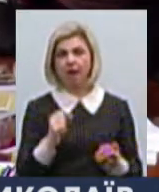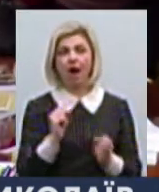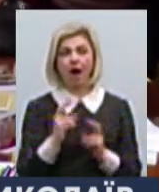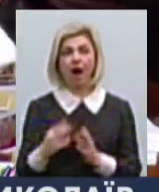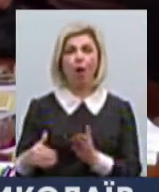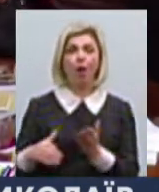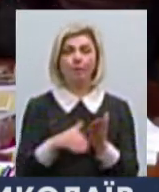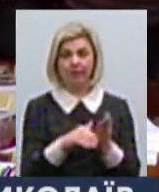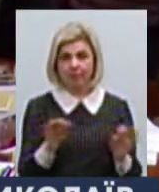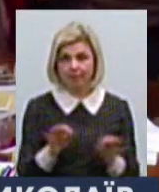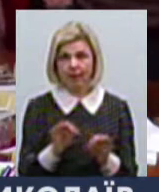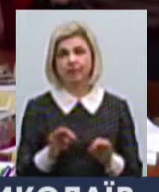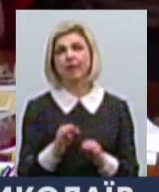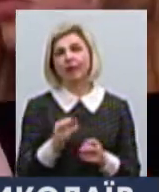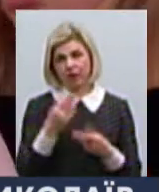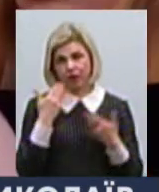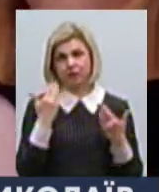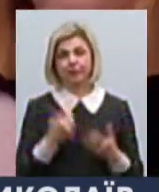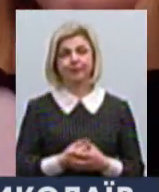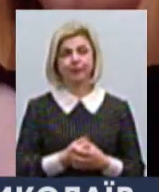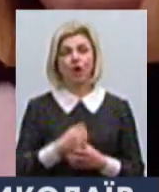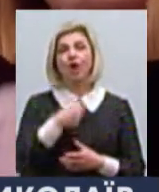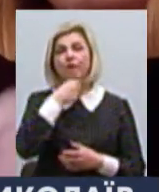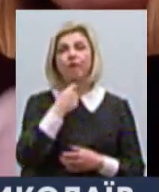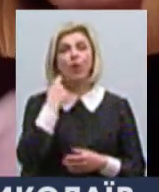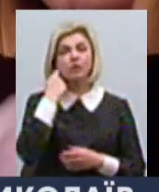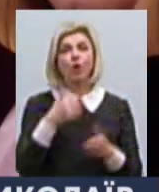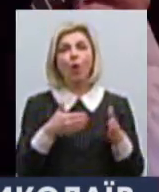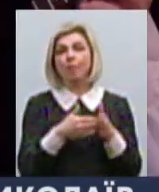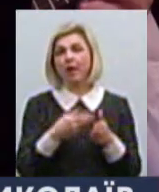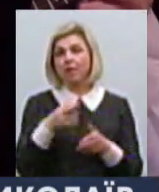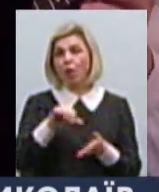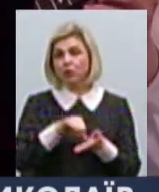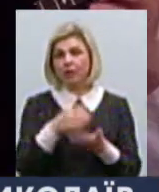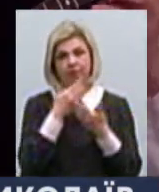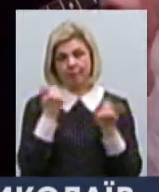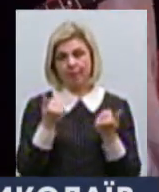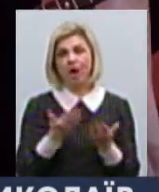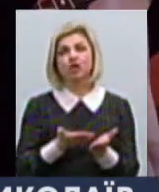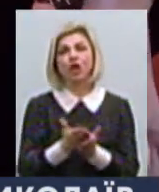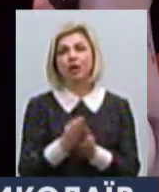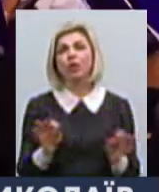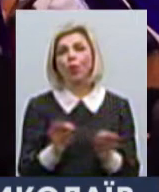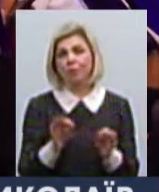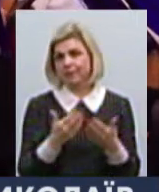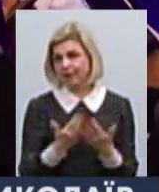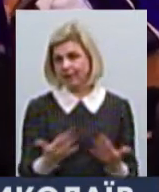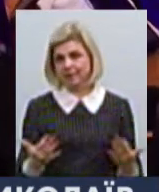акомпанімент, то досить таки легко. Вікових обмежень для учасників немає. Жанри композицій